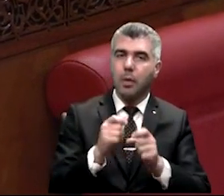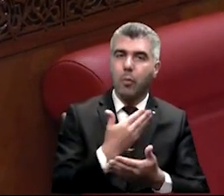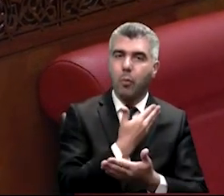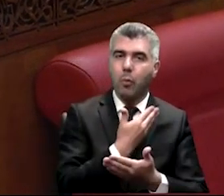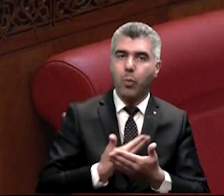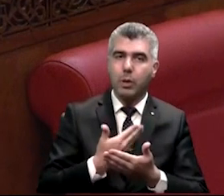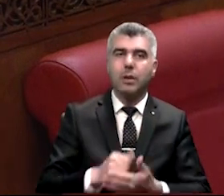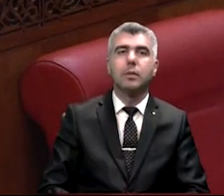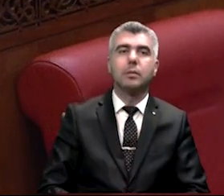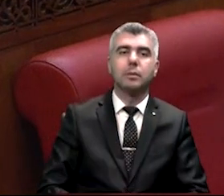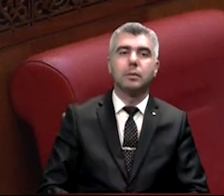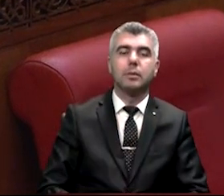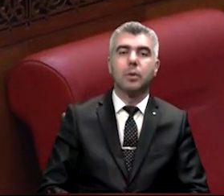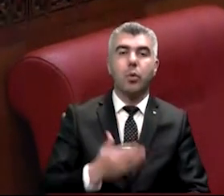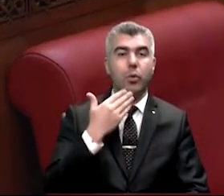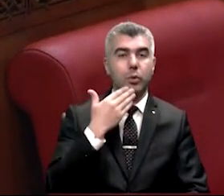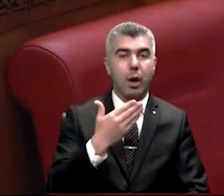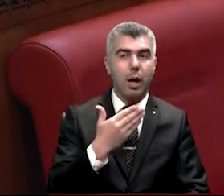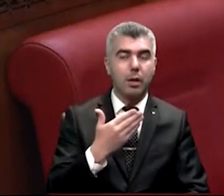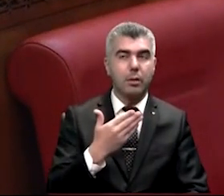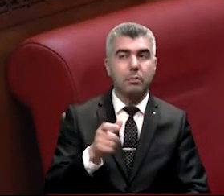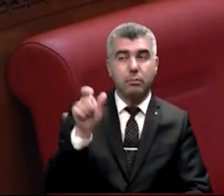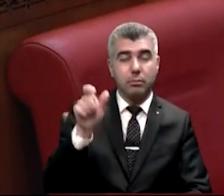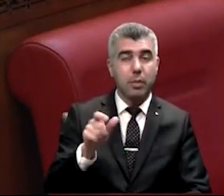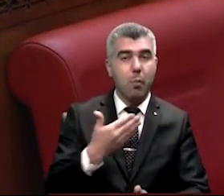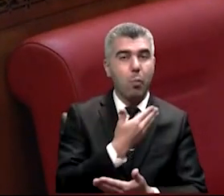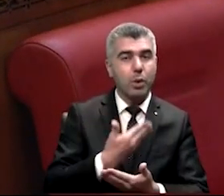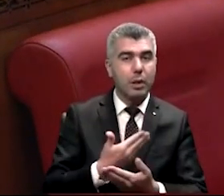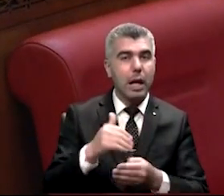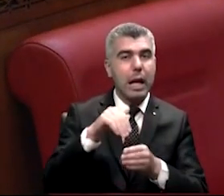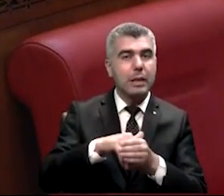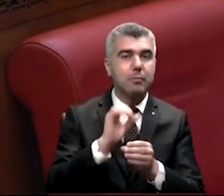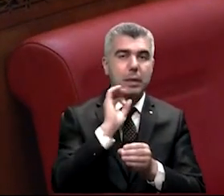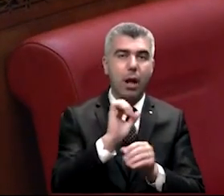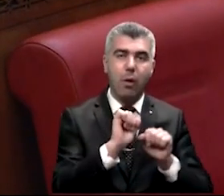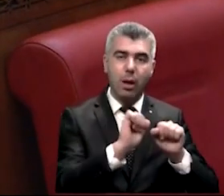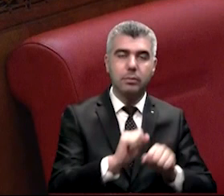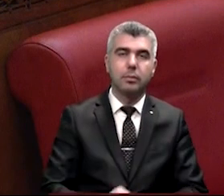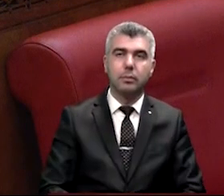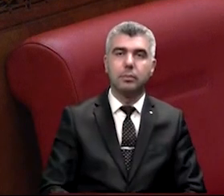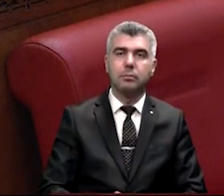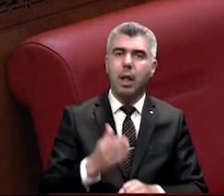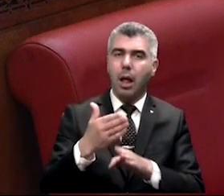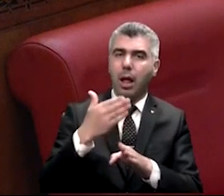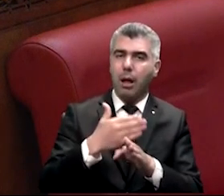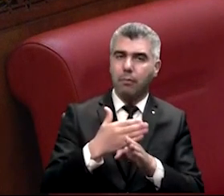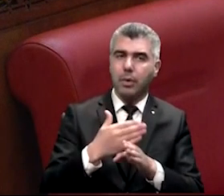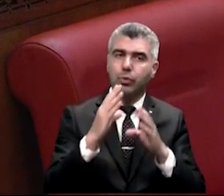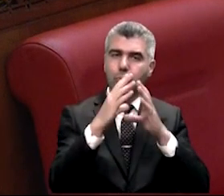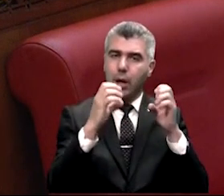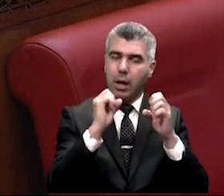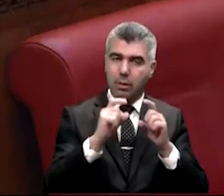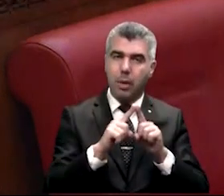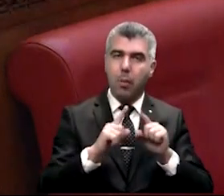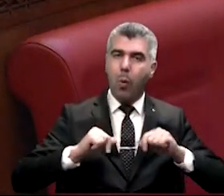المحترمون اشكر السييد المستشار المحترم وفارقه و على السؤال كما اشرت في مناسبات سابقه تسهم وزاره